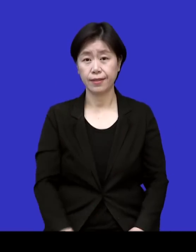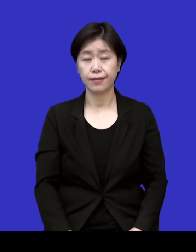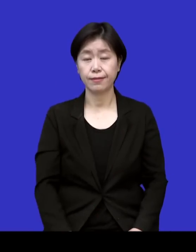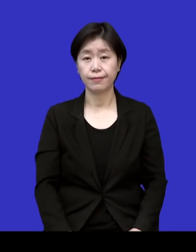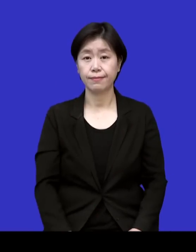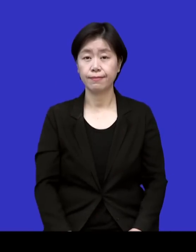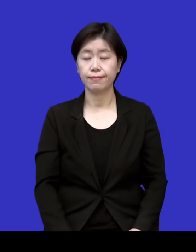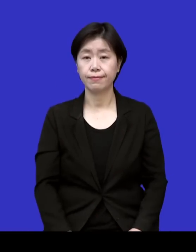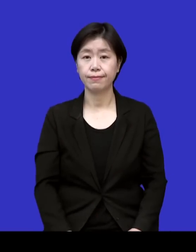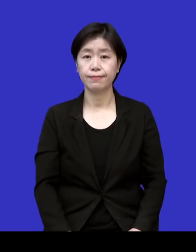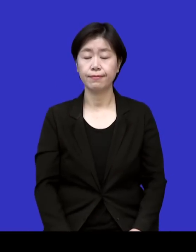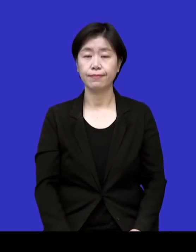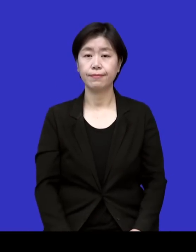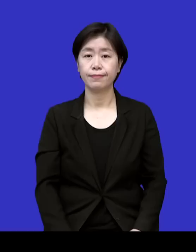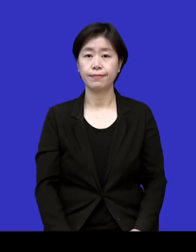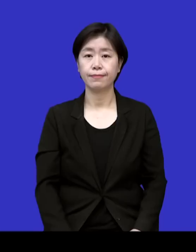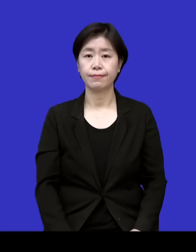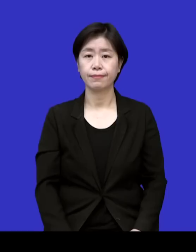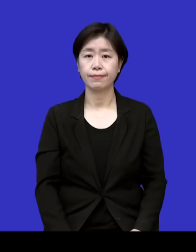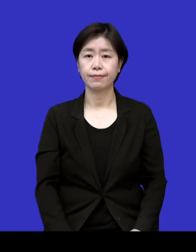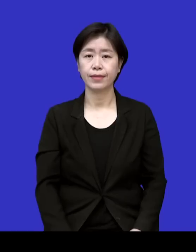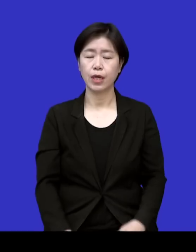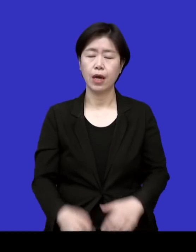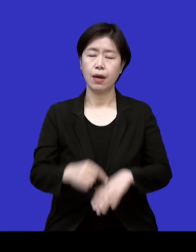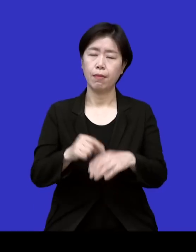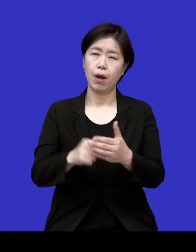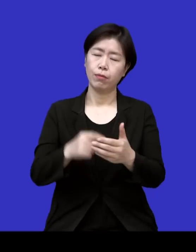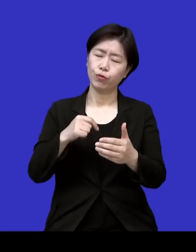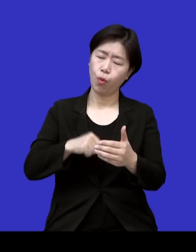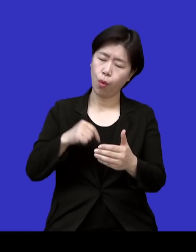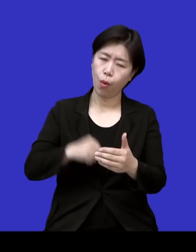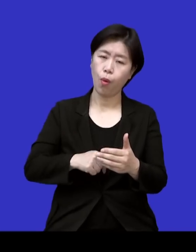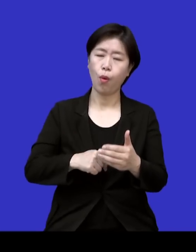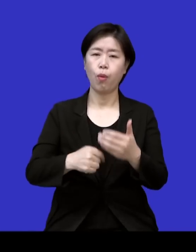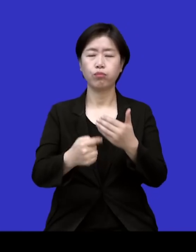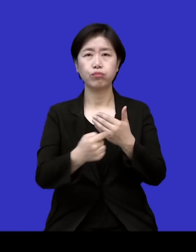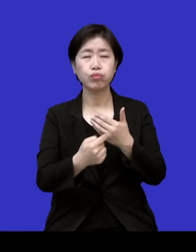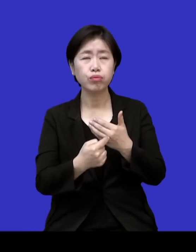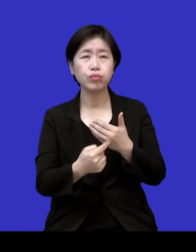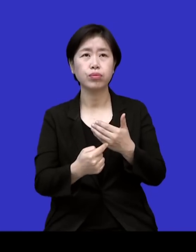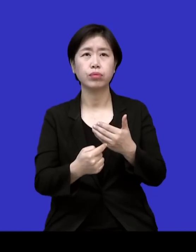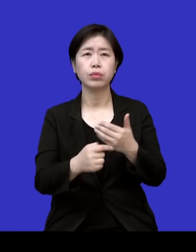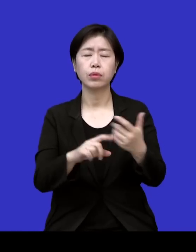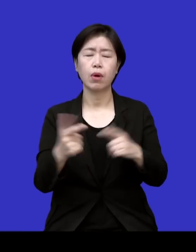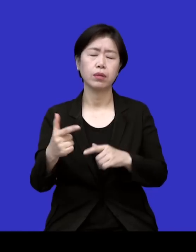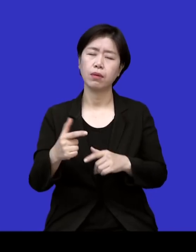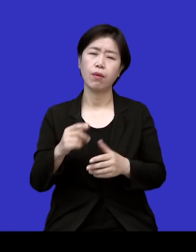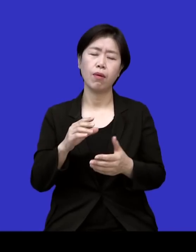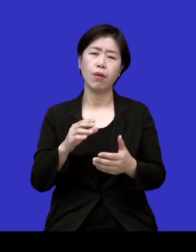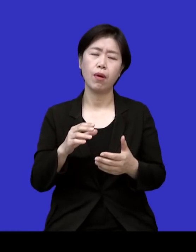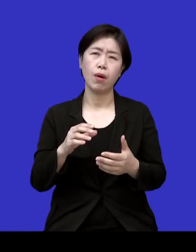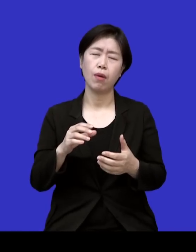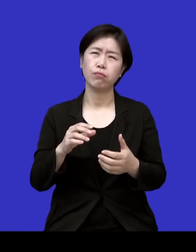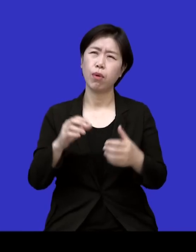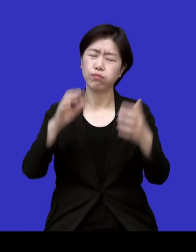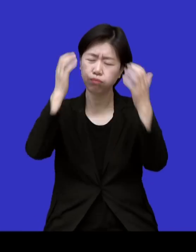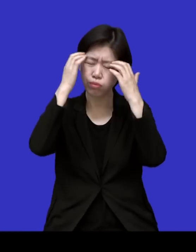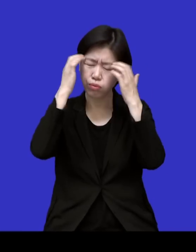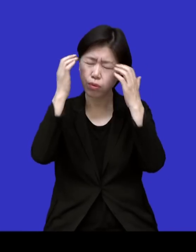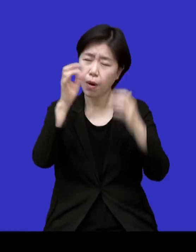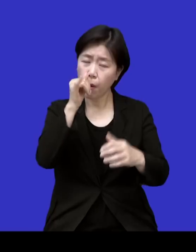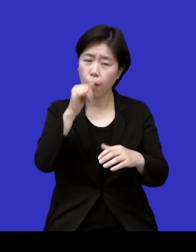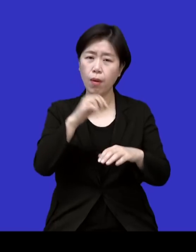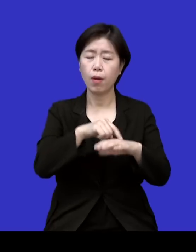그렇게 여러 가지로 안으로 밖으로 어떻게 예. 있을 데가 없이 그렇게 예. 떠돌아 다녔던 것 같아요. 마음이.